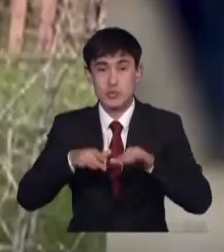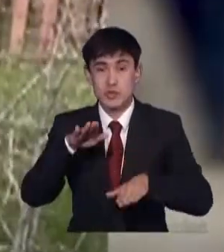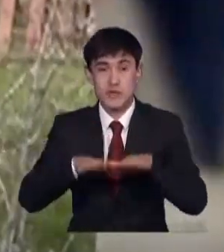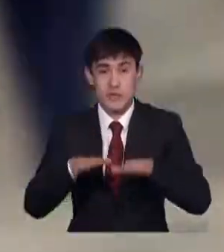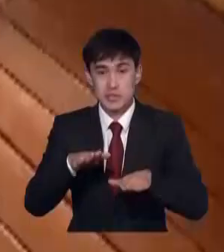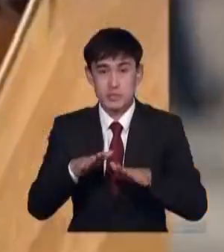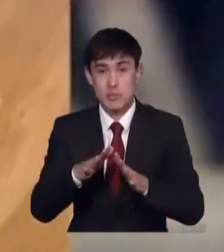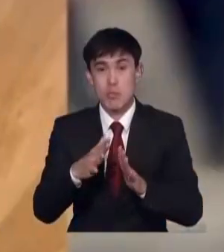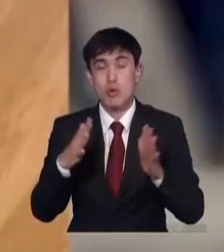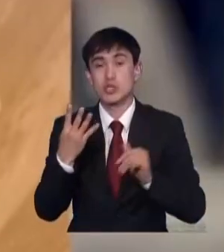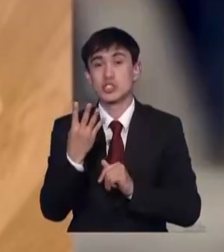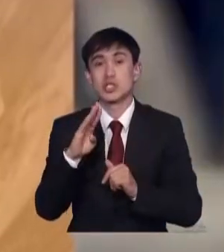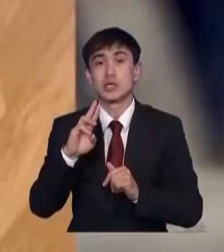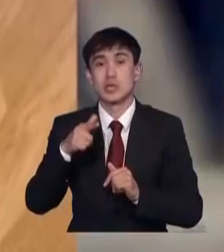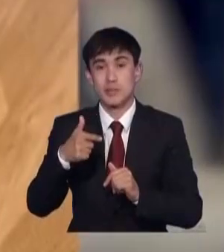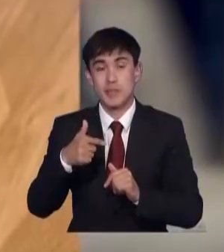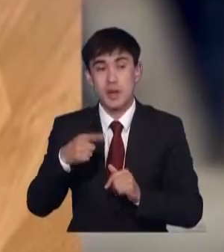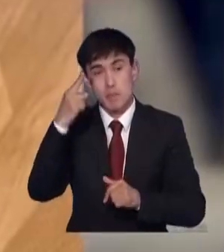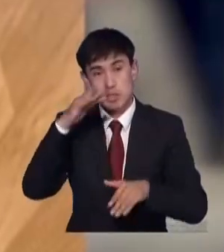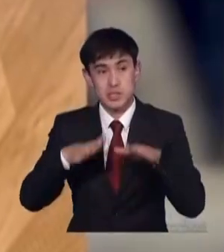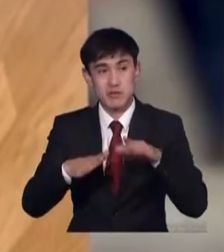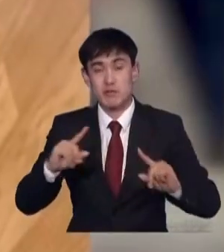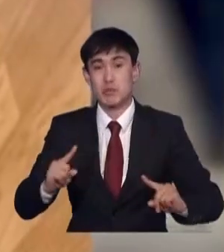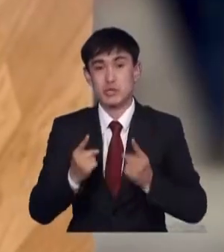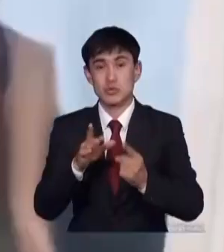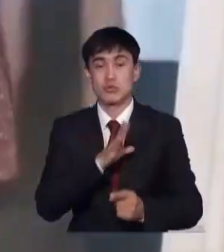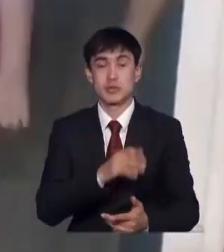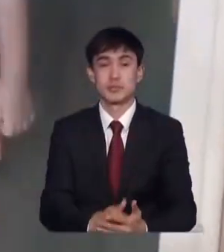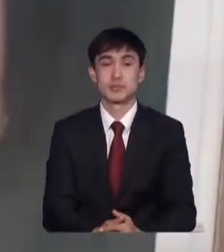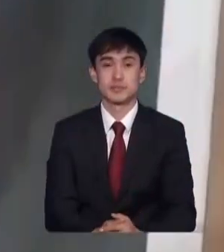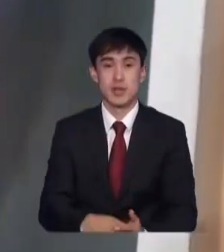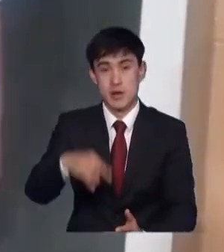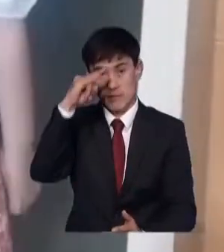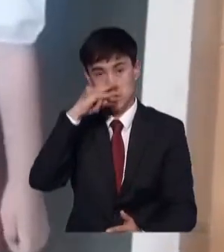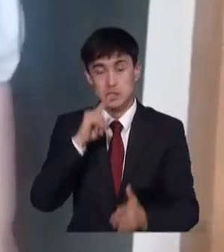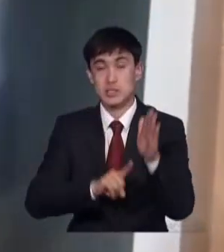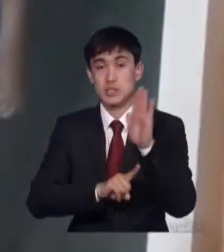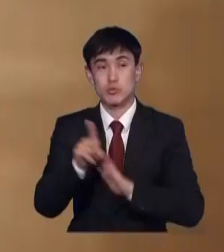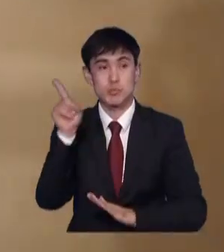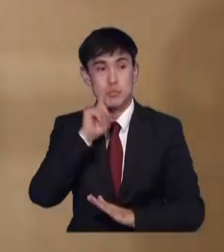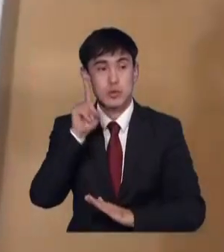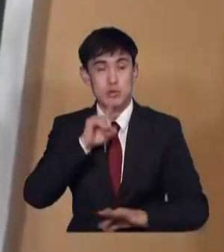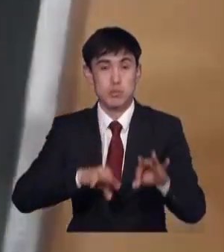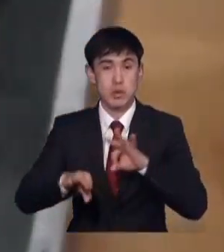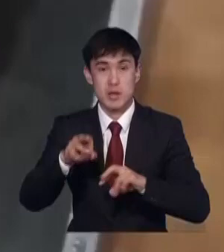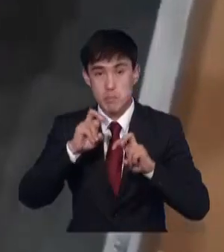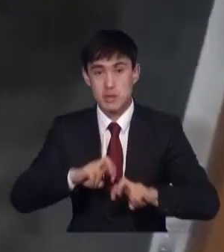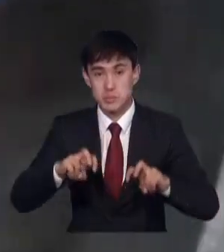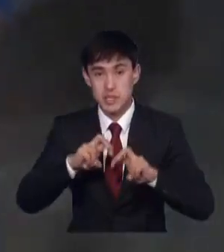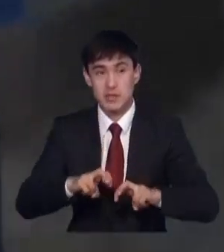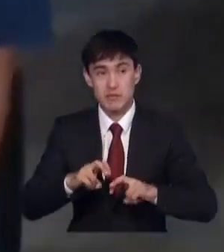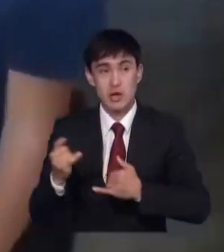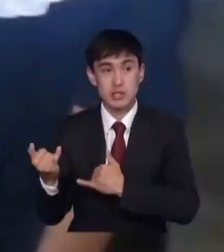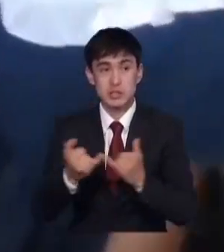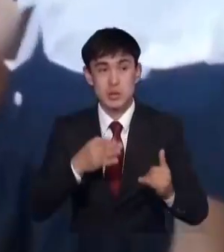которых составил более тых кг подозреваемые арестованы в Казахстане запустят пилотный проект по обследованию и